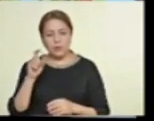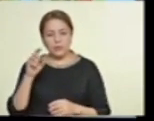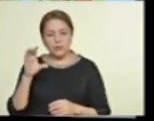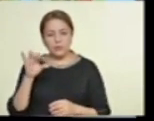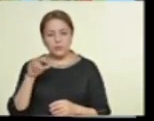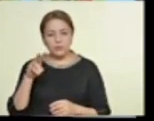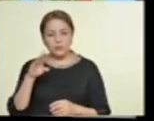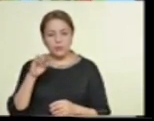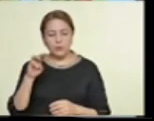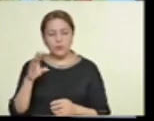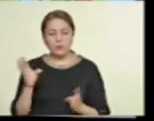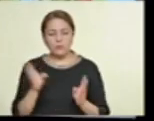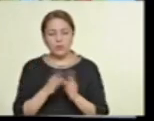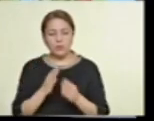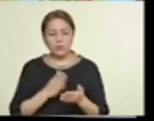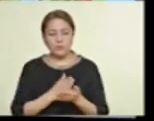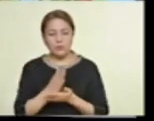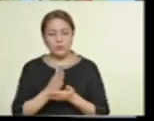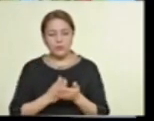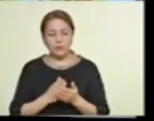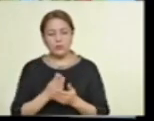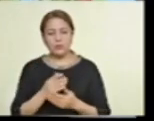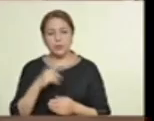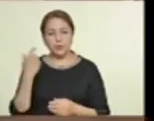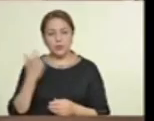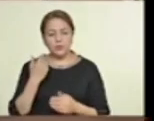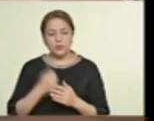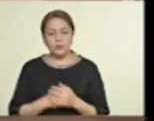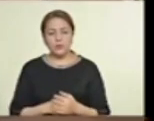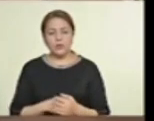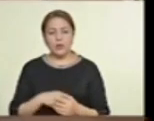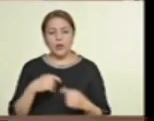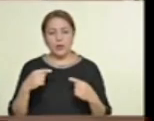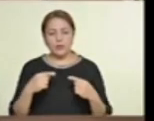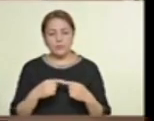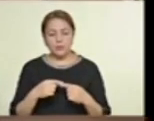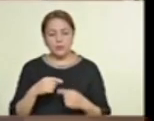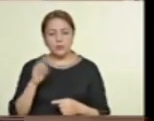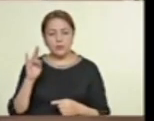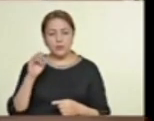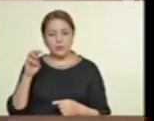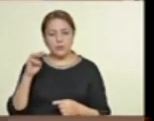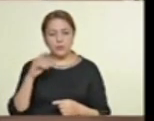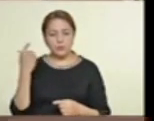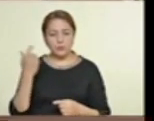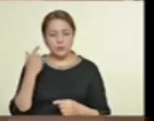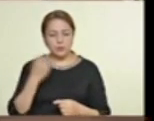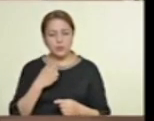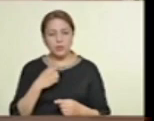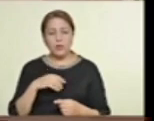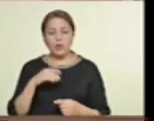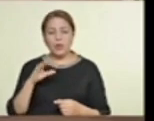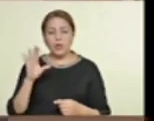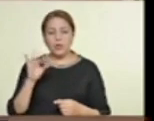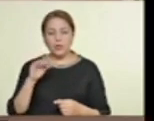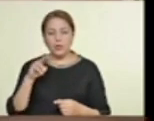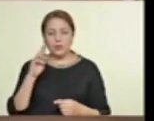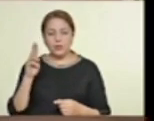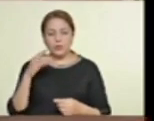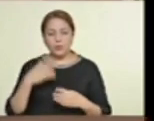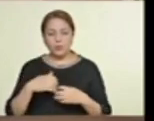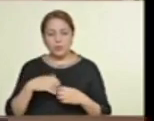qondiradigan xo'jalik hisoblanardi. Albatta, natural xo'jalik dastlab ilk o'rta asrlarda katta